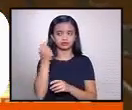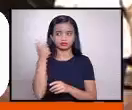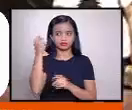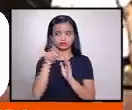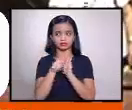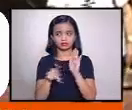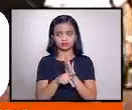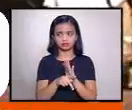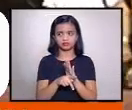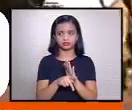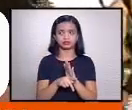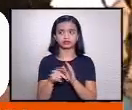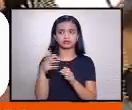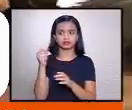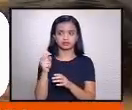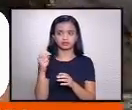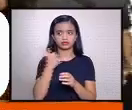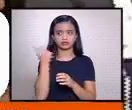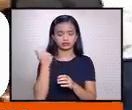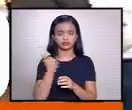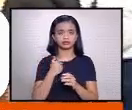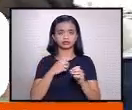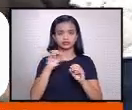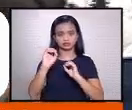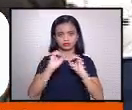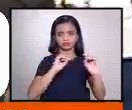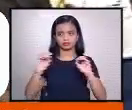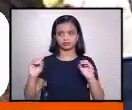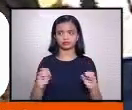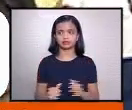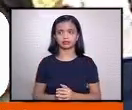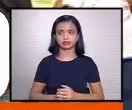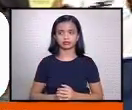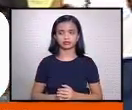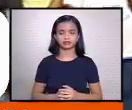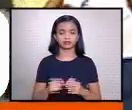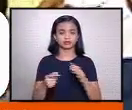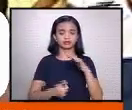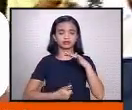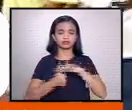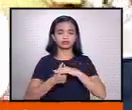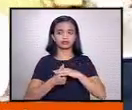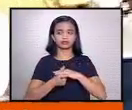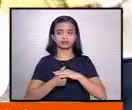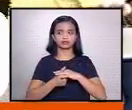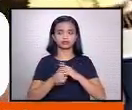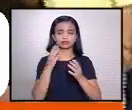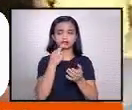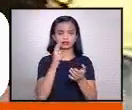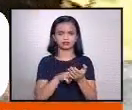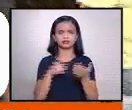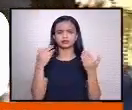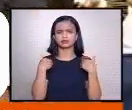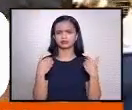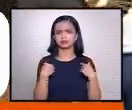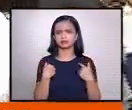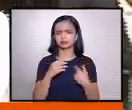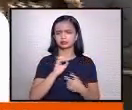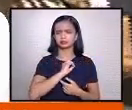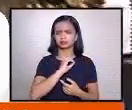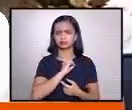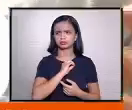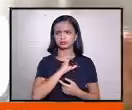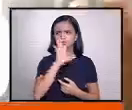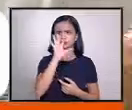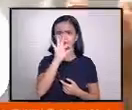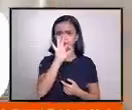policies, cryptocurrency, holdings at iba pang ari-arian. Lumabas din sa public records na may pag-aaring siyam